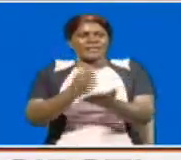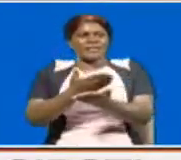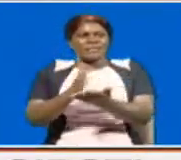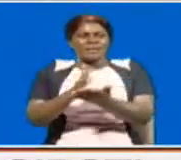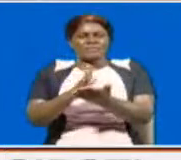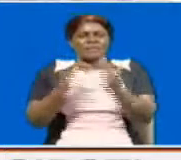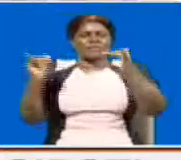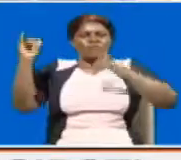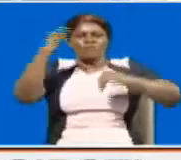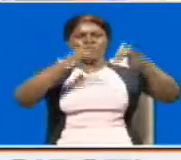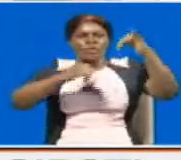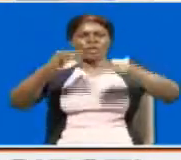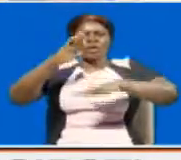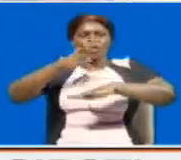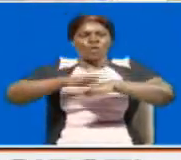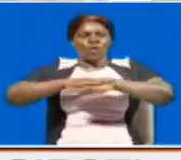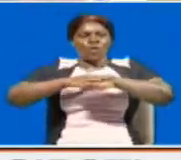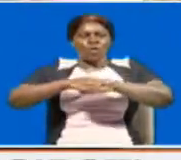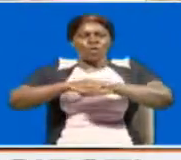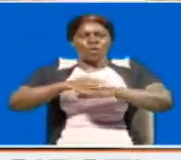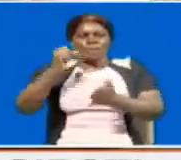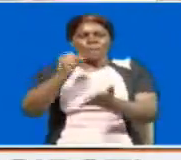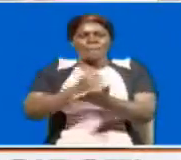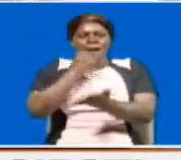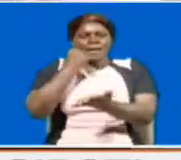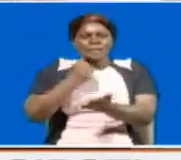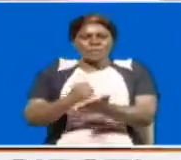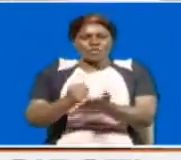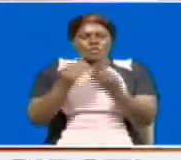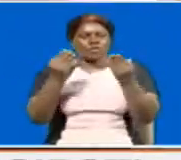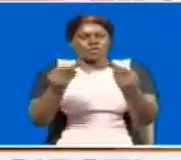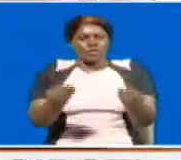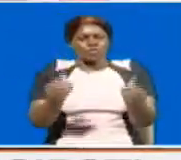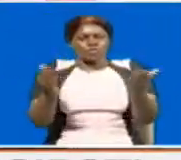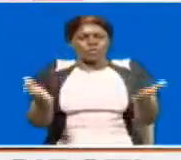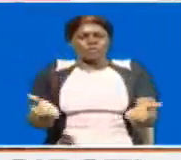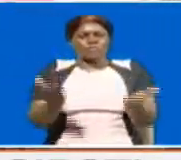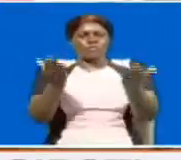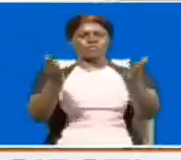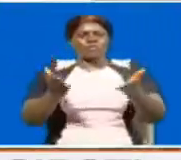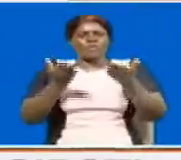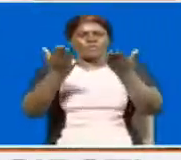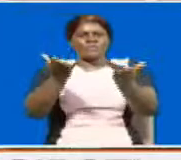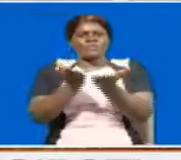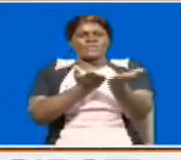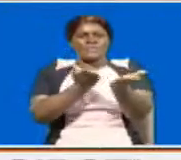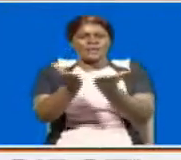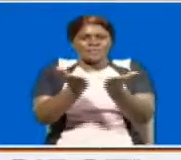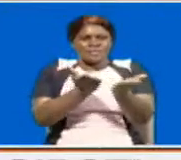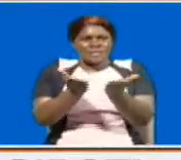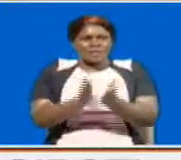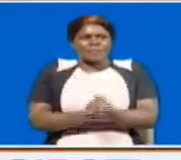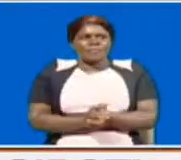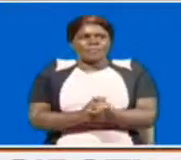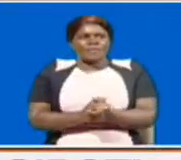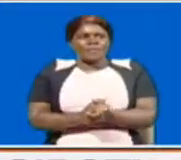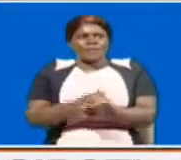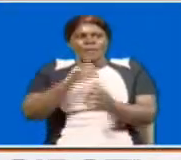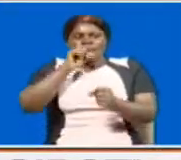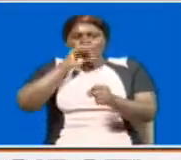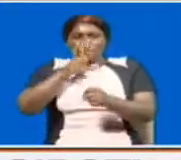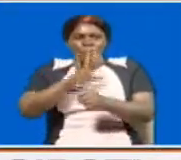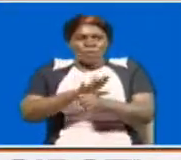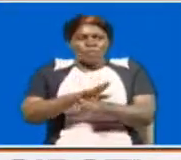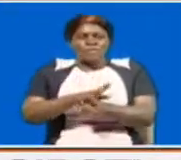ya uhamiaji kuhusu utoaji wa pasipoti zinatatuliwa, kuimarisha utoaji wa huduma hiyo. The only assurance I